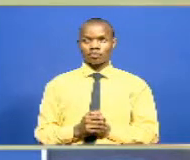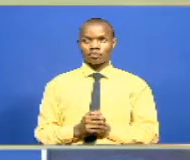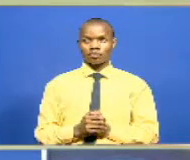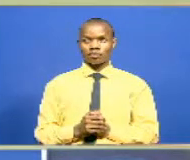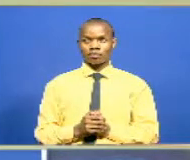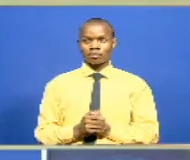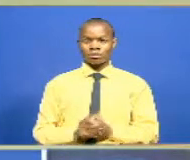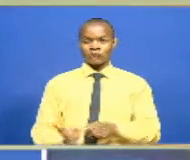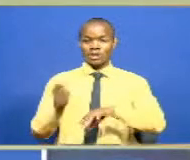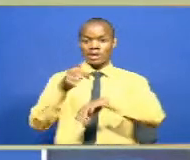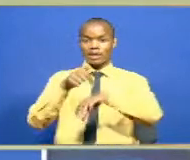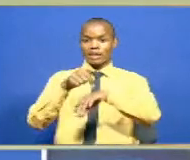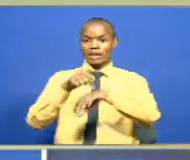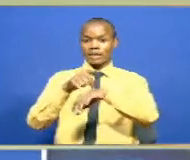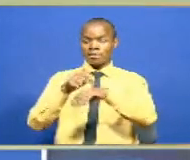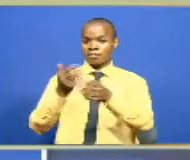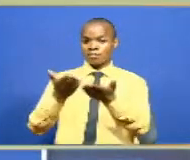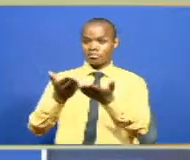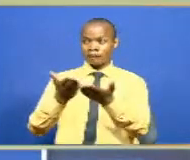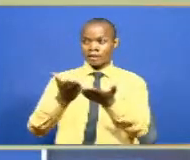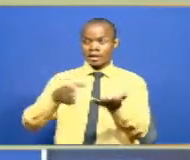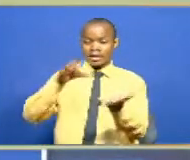despite our best efforts, the